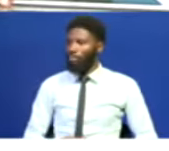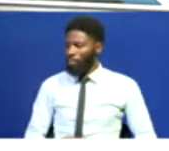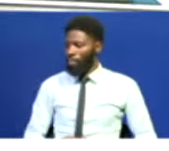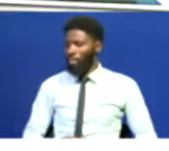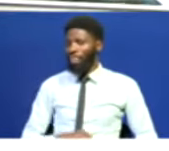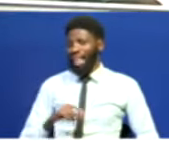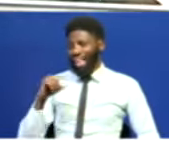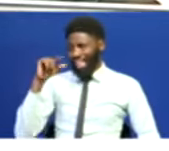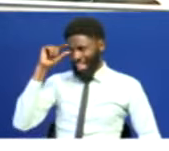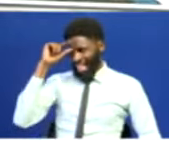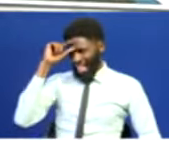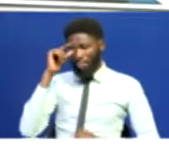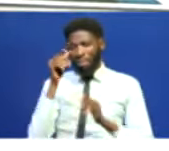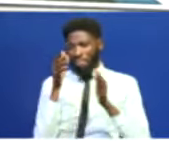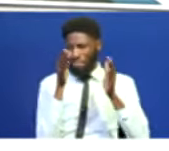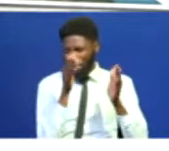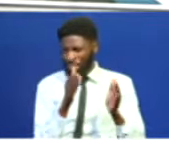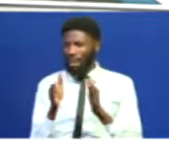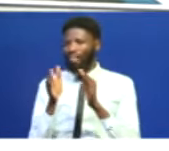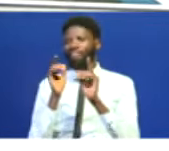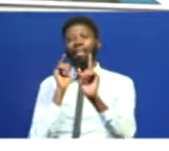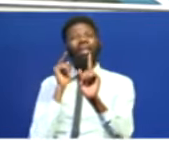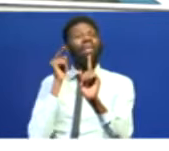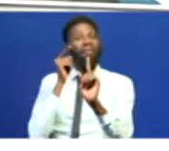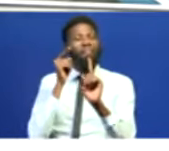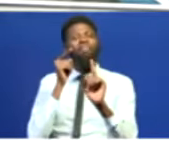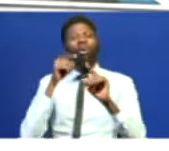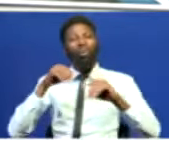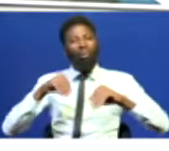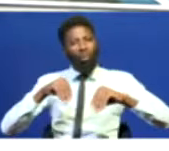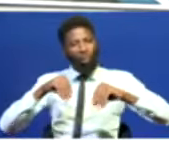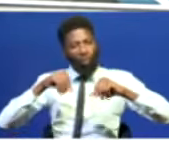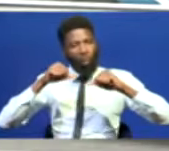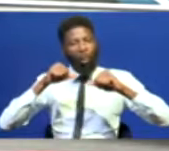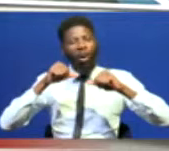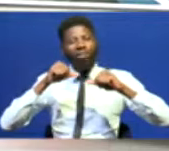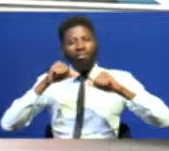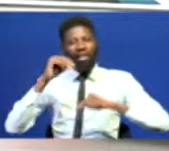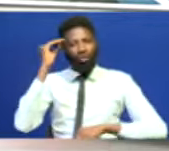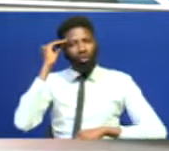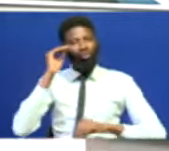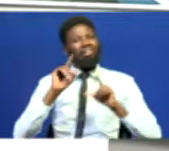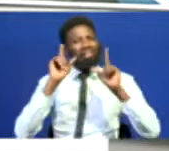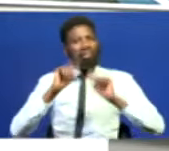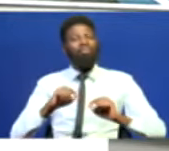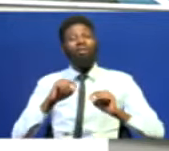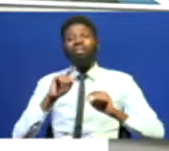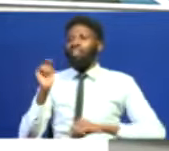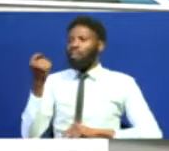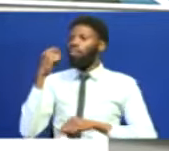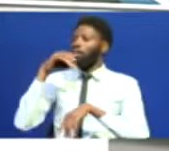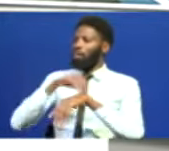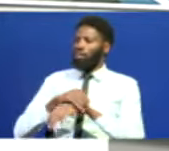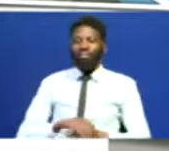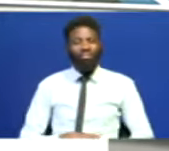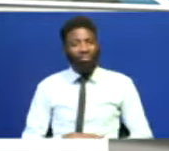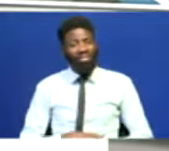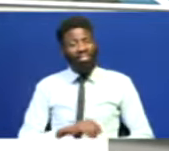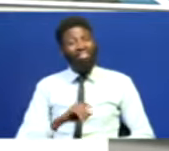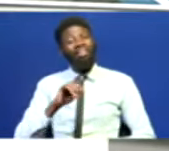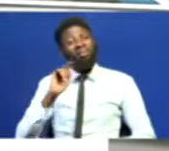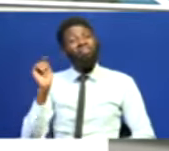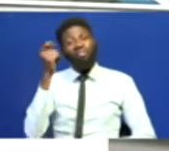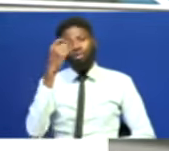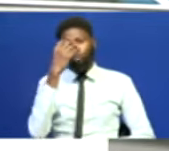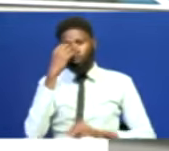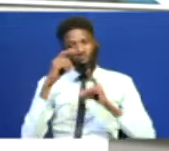Serikali inanuia kuimarisha upatikanaji wa elimu bora kwa gharama nafuu nchini. Rais William Ruto alisema kuwa utawala wake unanuia kutoa